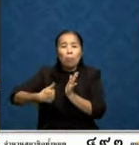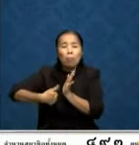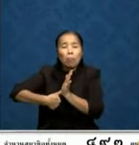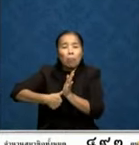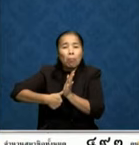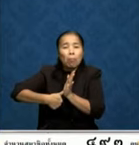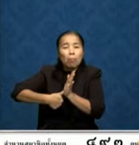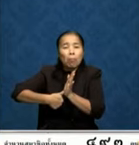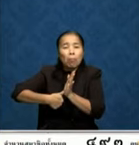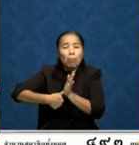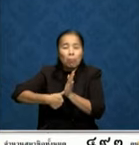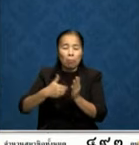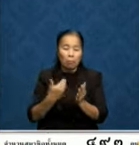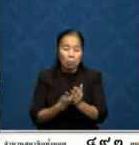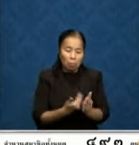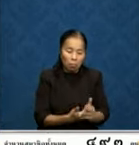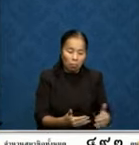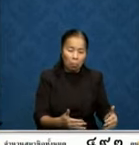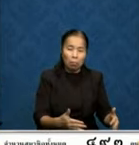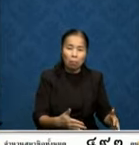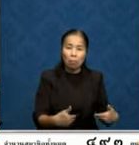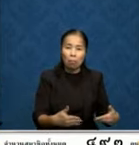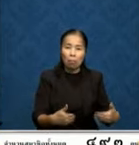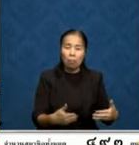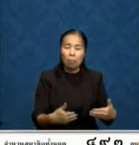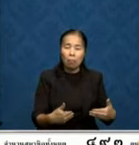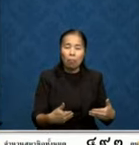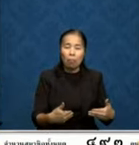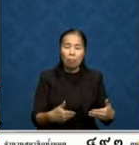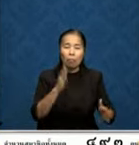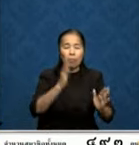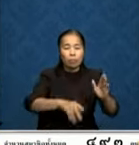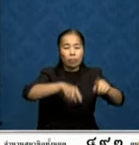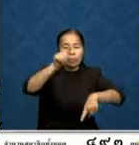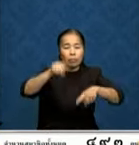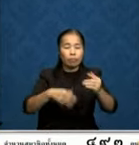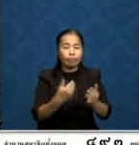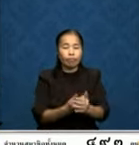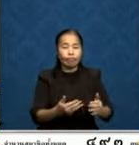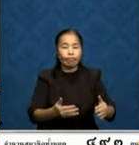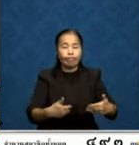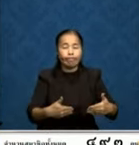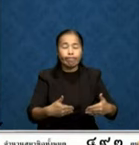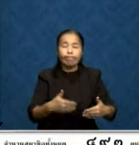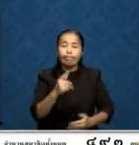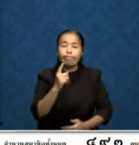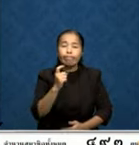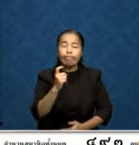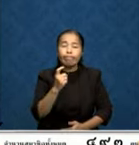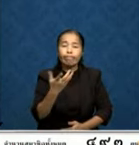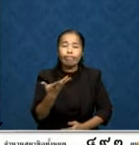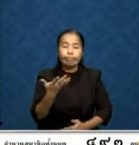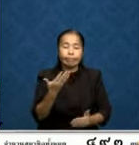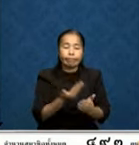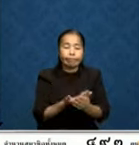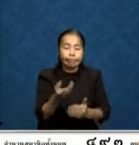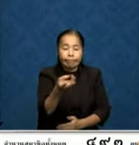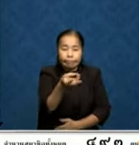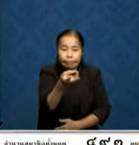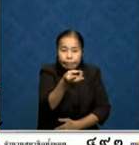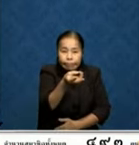1. รายได้บางคนก็อย่างที่ว่าท่านประธานเงินมันน้